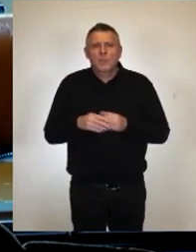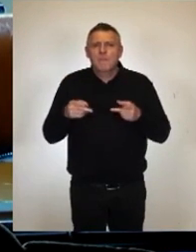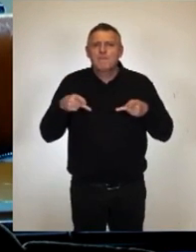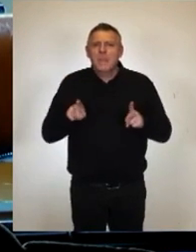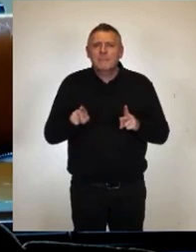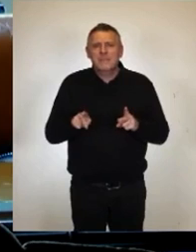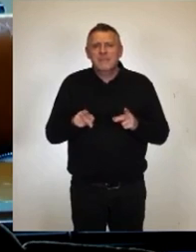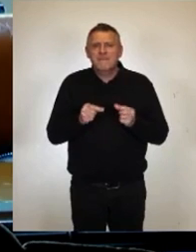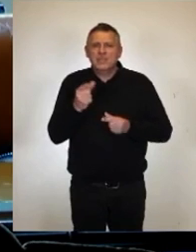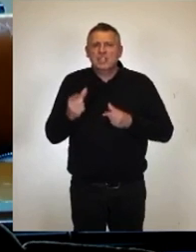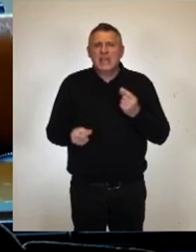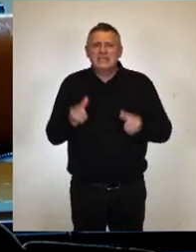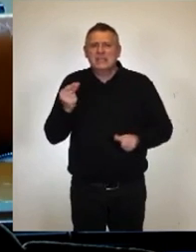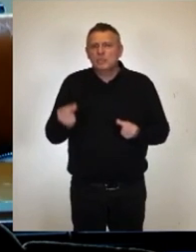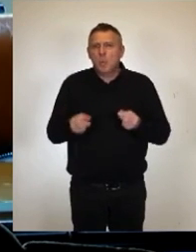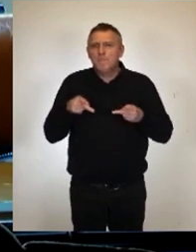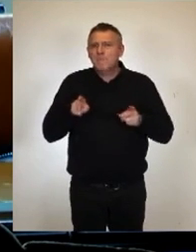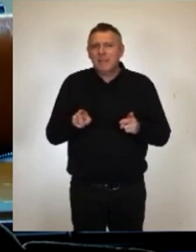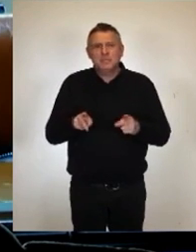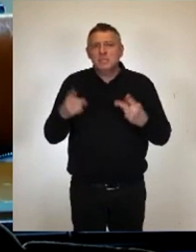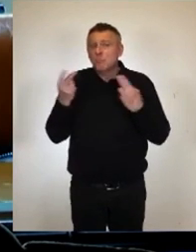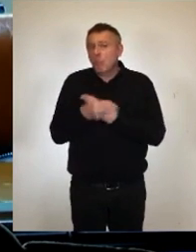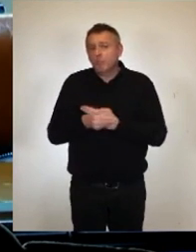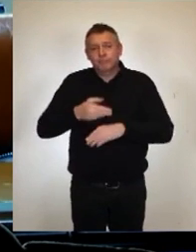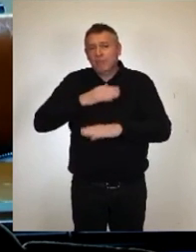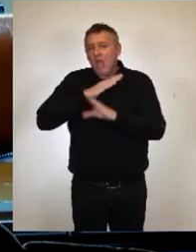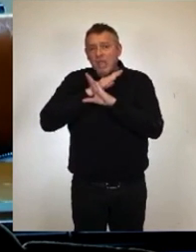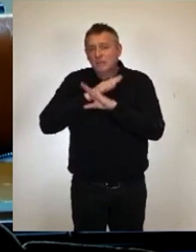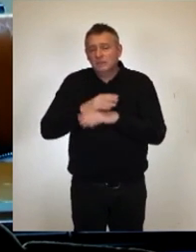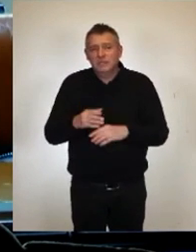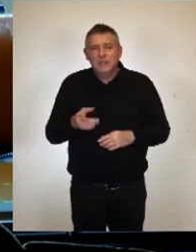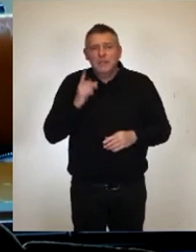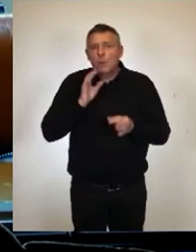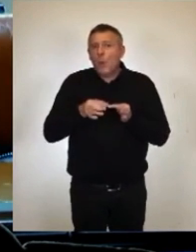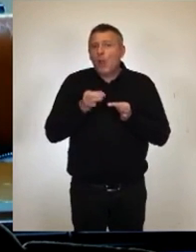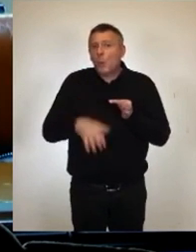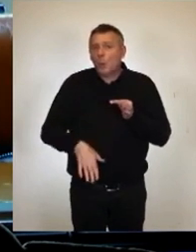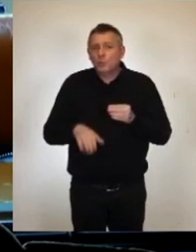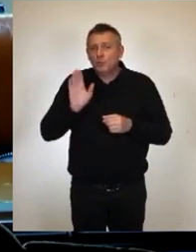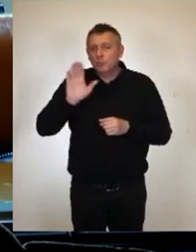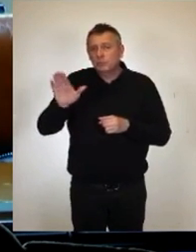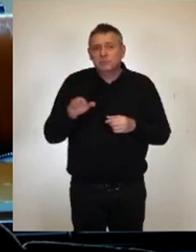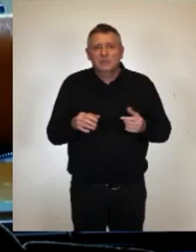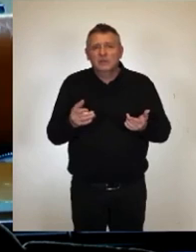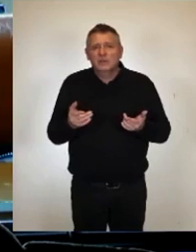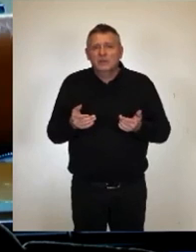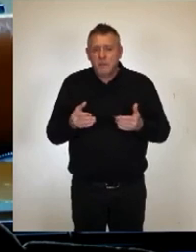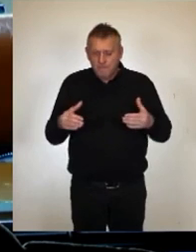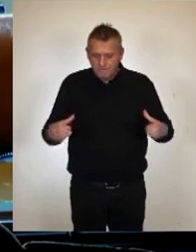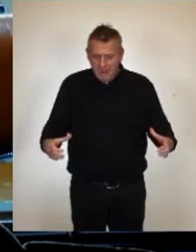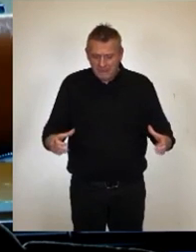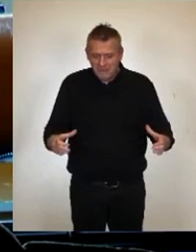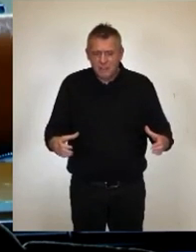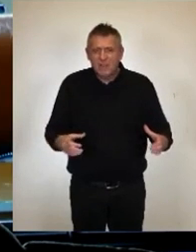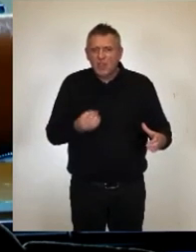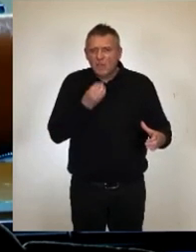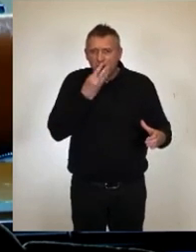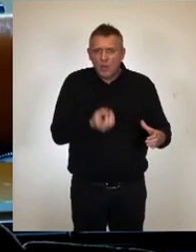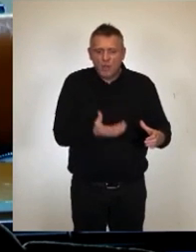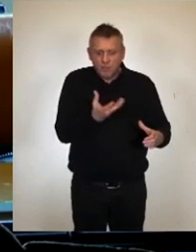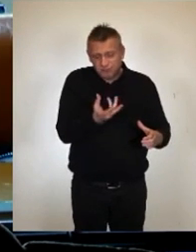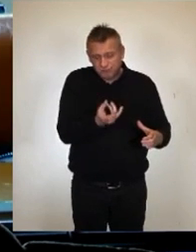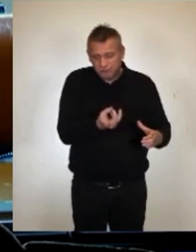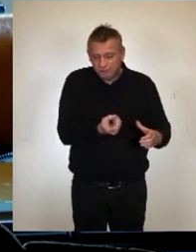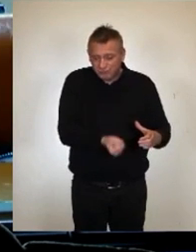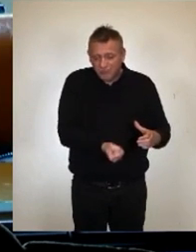végétaliser, parce que, enfin, les conclusions, je vais vous les lire, des bacs où les fleurs dépérissent à côté de canettes vides, des